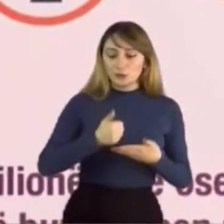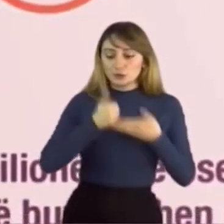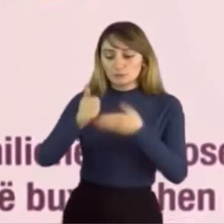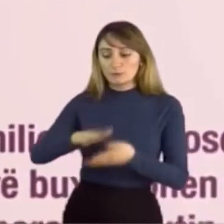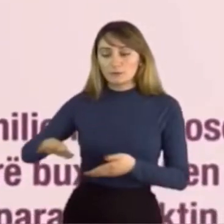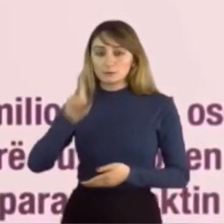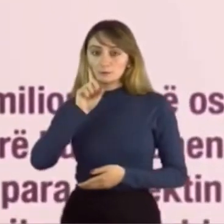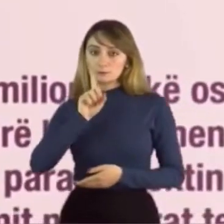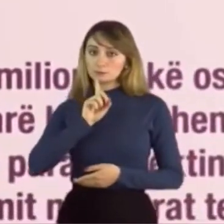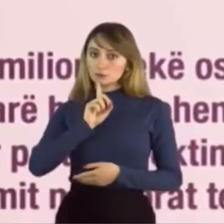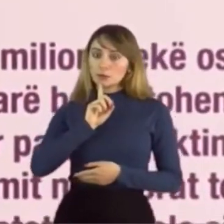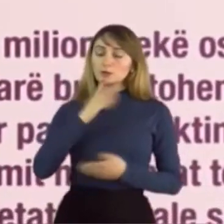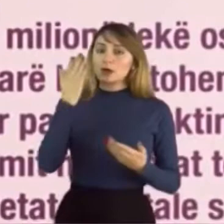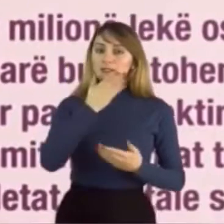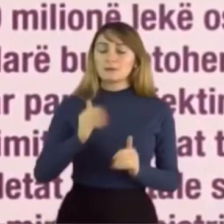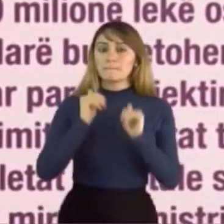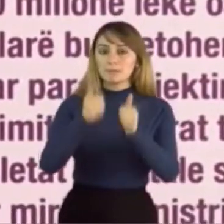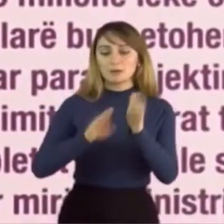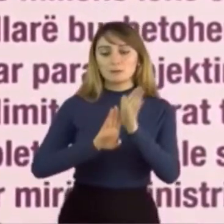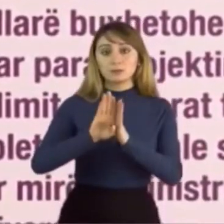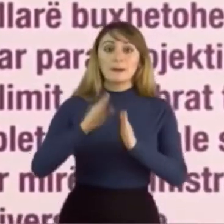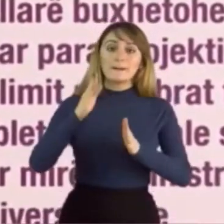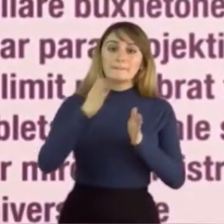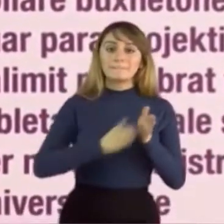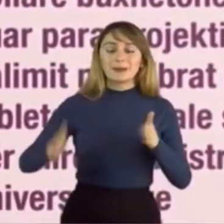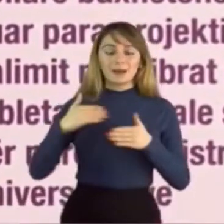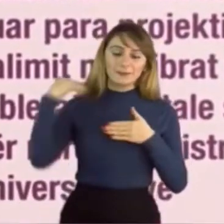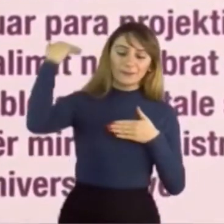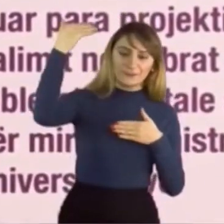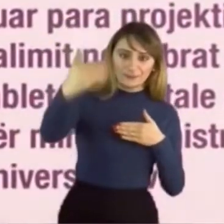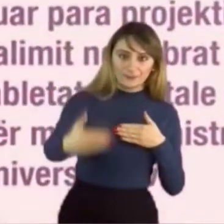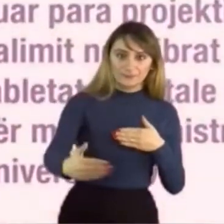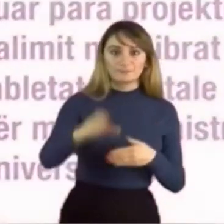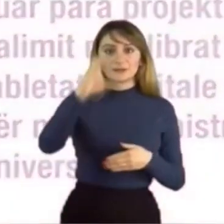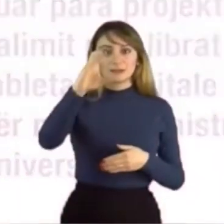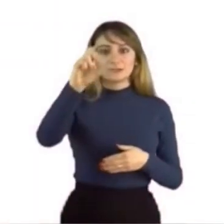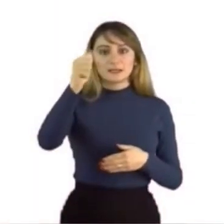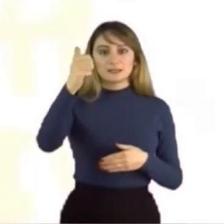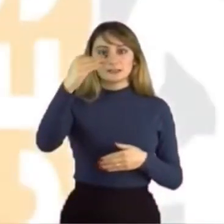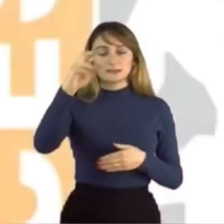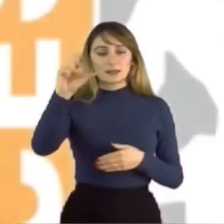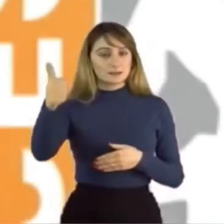përdorur dhe sistemit arsimor në përgjithësi për njerëzit që nuk dëgjojnë në Shqipëri.